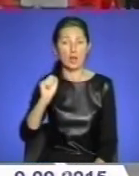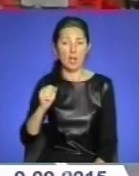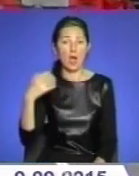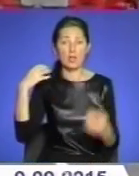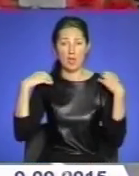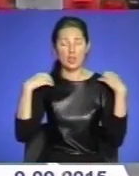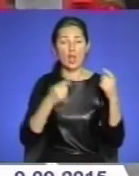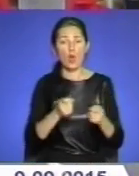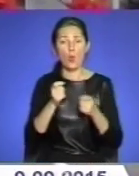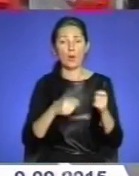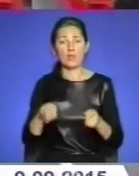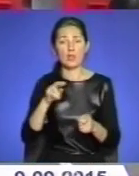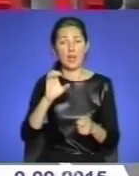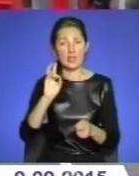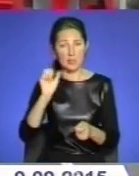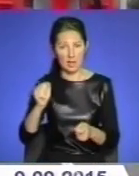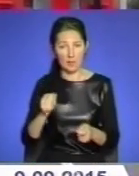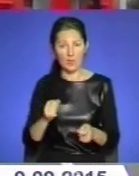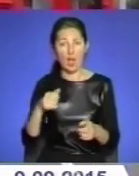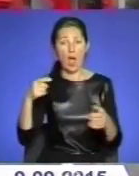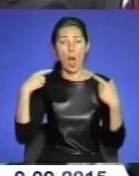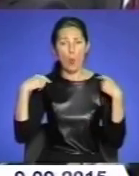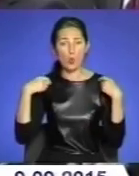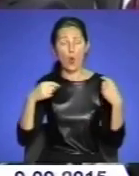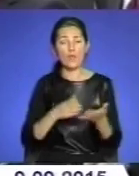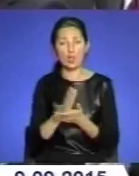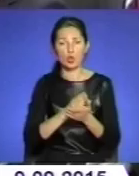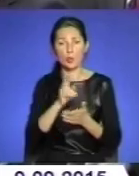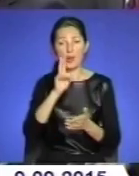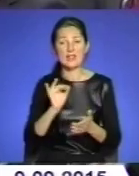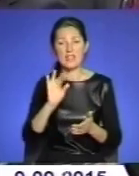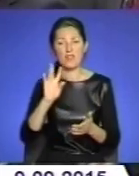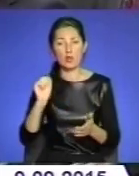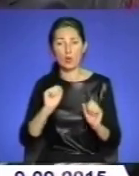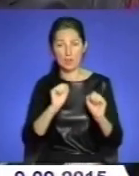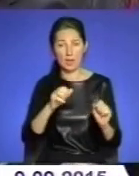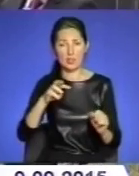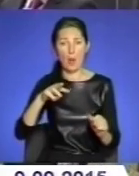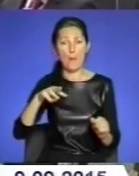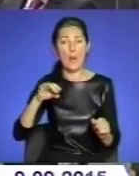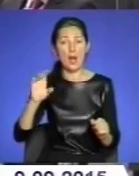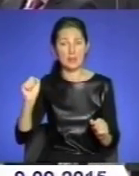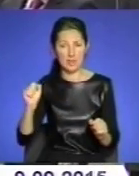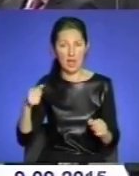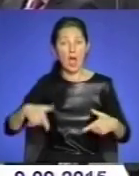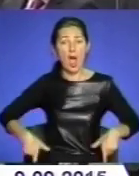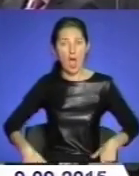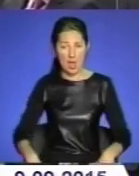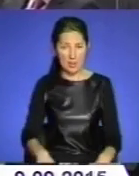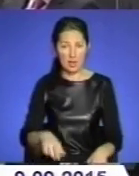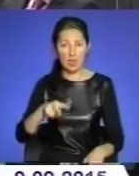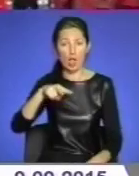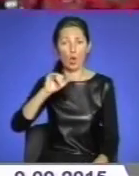в Тернопільській області, полковник служби цивільного захисту Віктор Маслей та генерал-майор служби цивільного захисту у відставці Євген